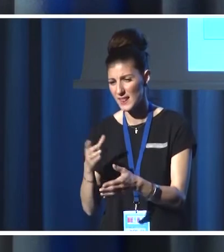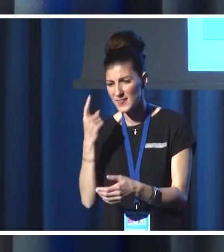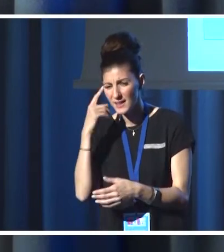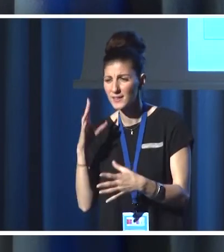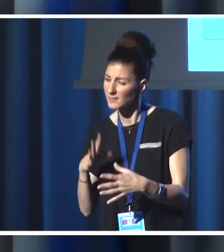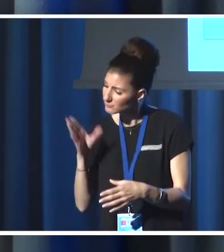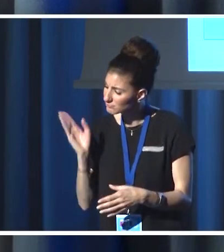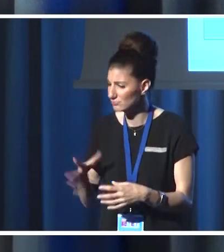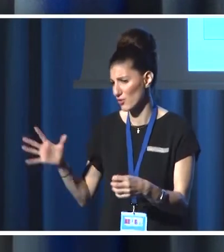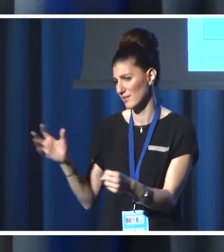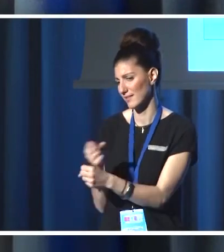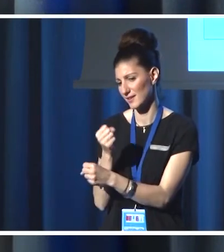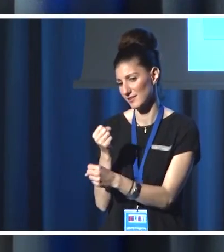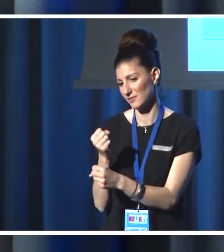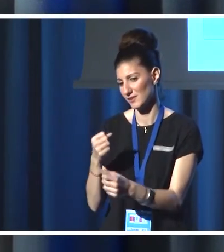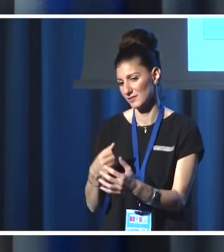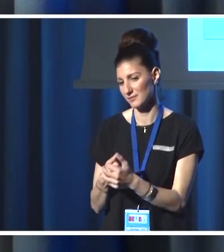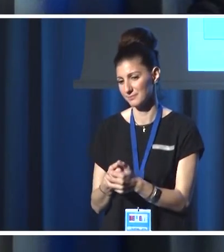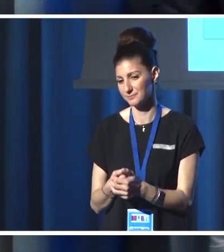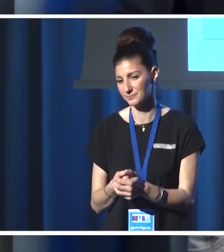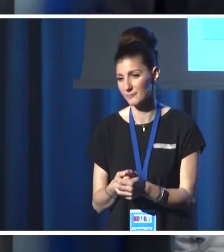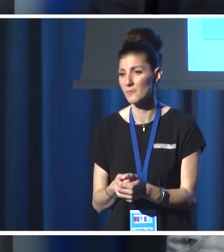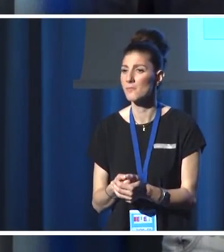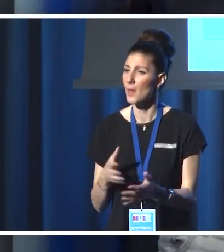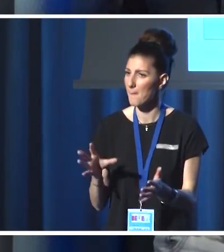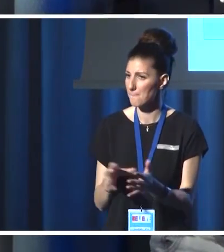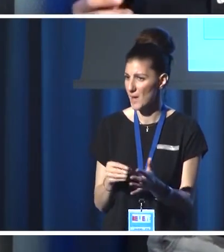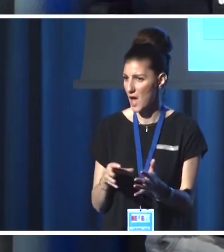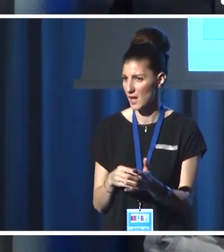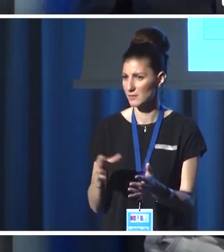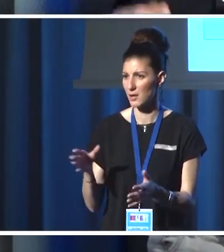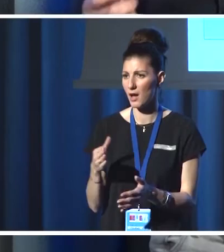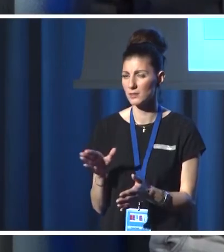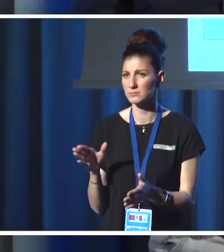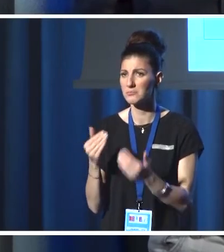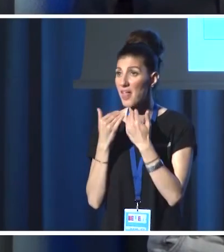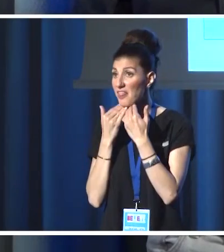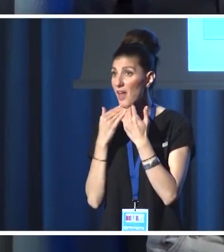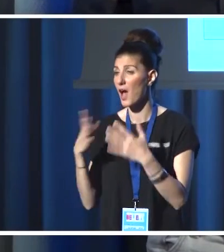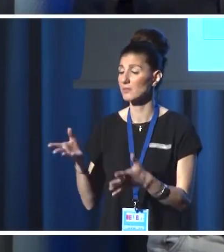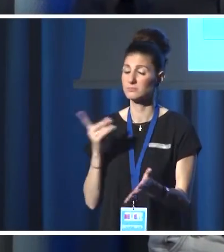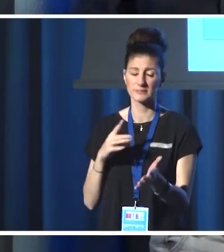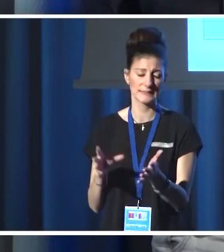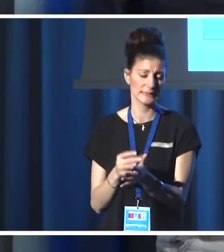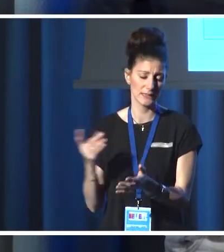πετύχεις όταν μου λέει κάποιος δεν μπορώ απλά το ρωτάω αν προσπάθησα